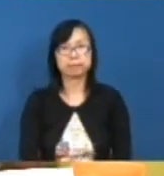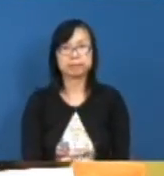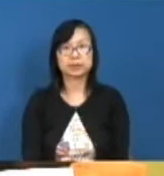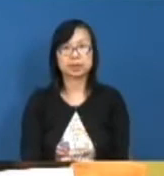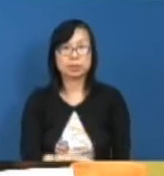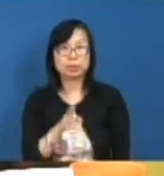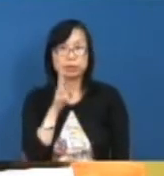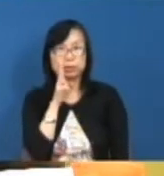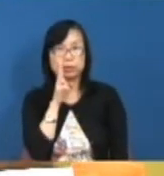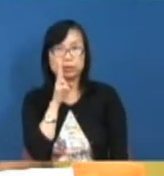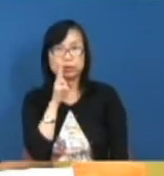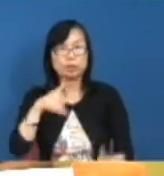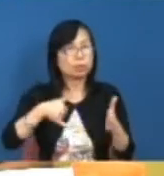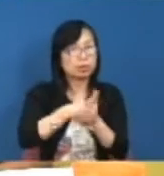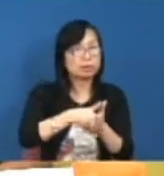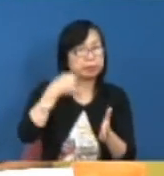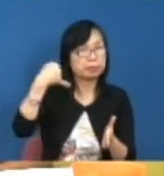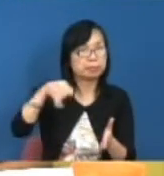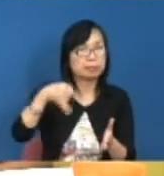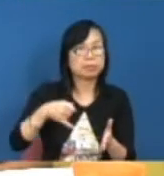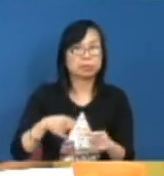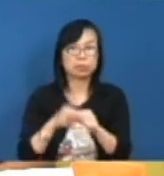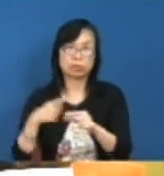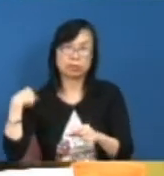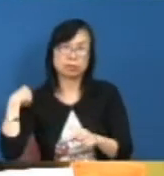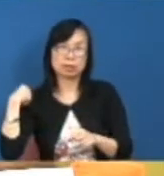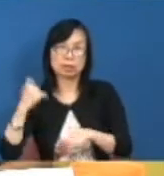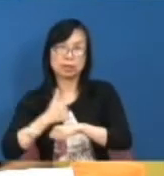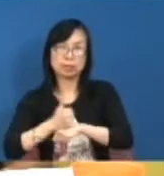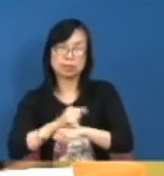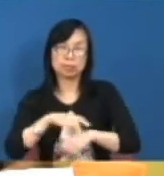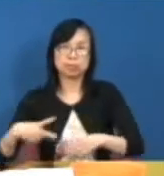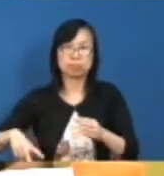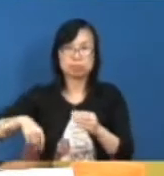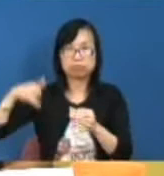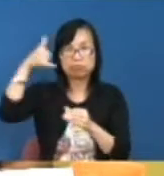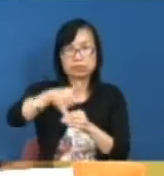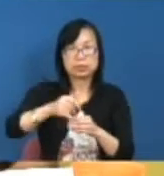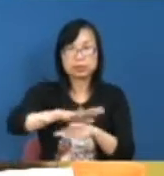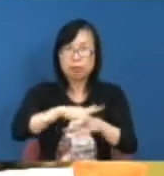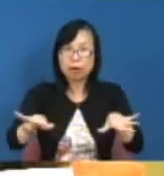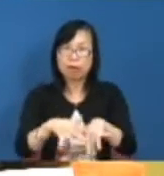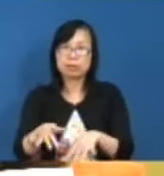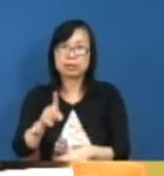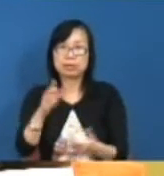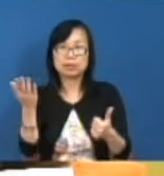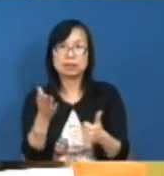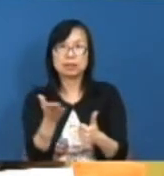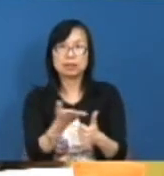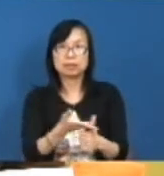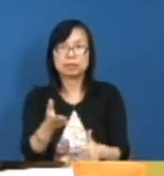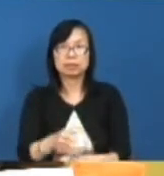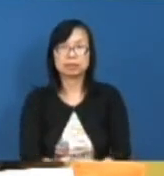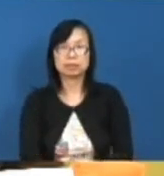如果你阻止唔到佢通過個機制，你係咪跳海自殺咧？不過民主黨一定唔會啊，因為民主黨都杯葛五區公